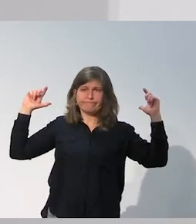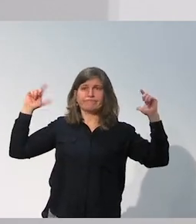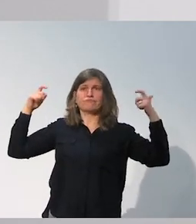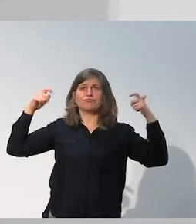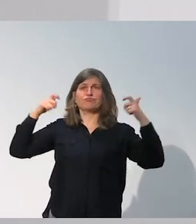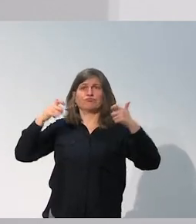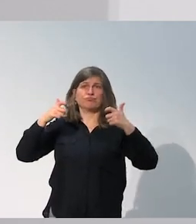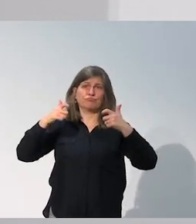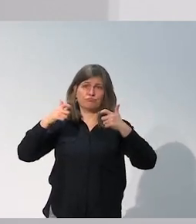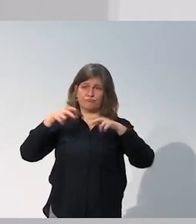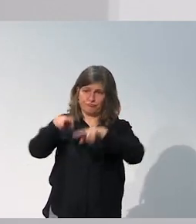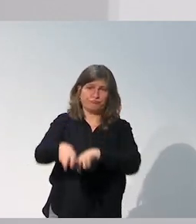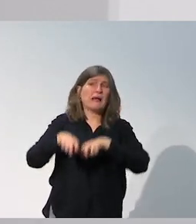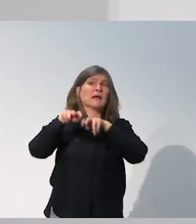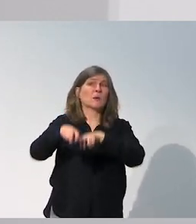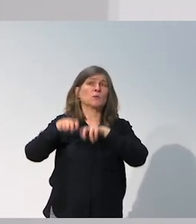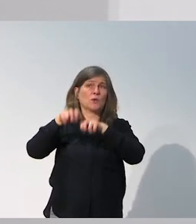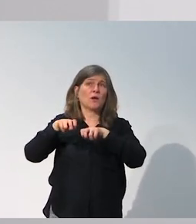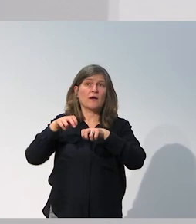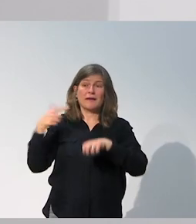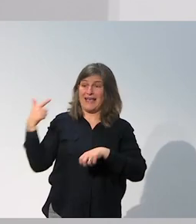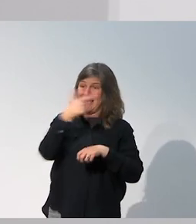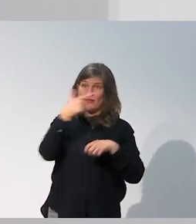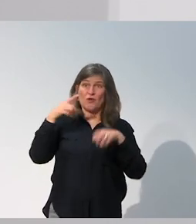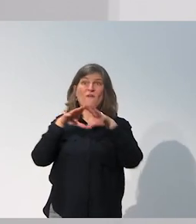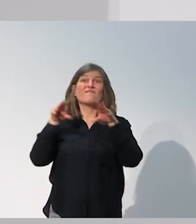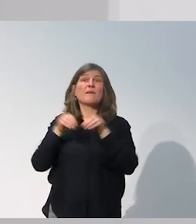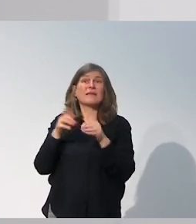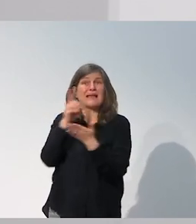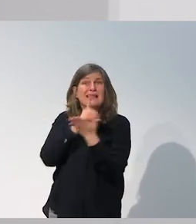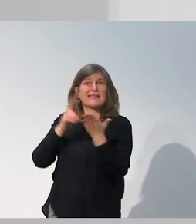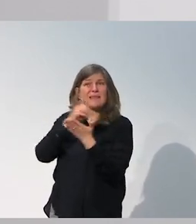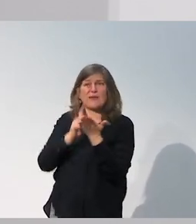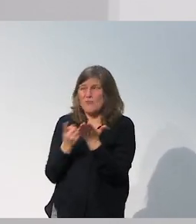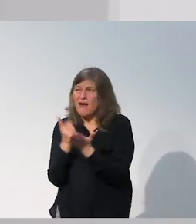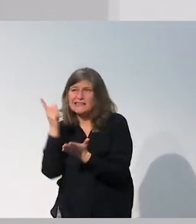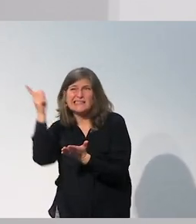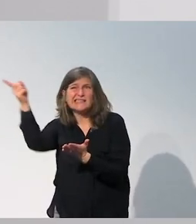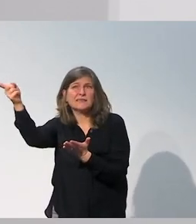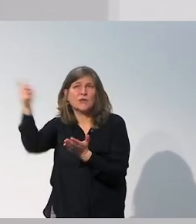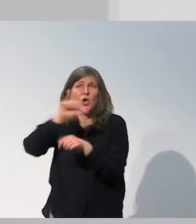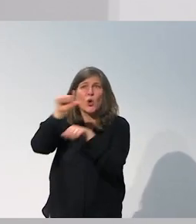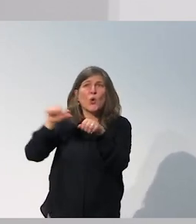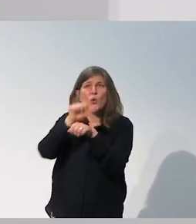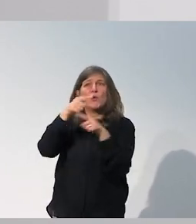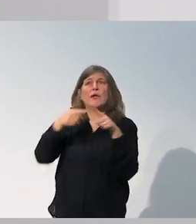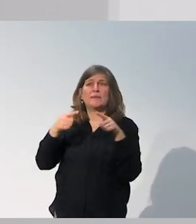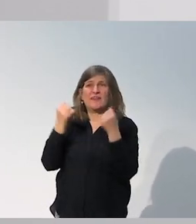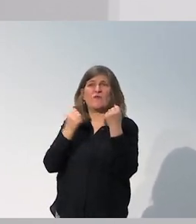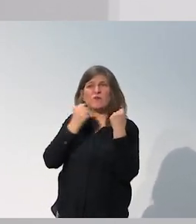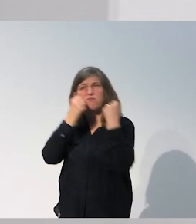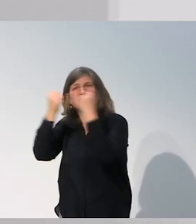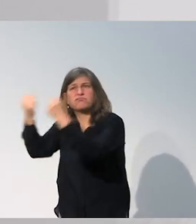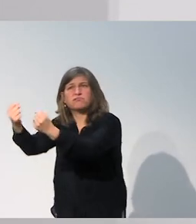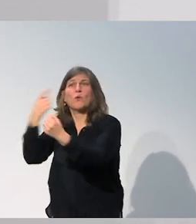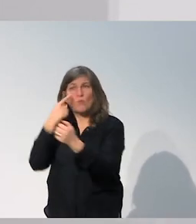ces années-là, les deux familles sont à l'autre bout du département. Il faut 1h30 de voiture pour